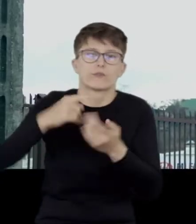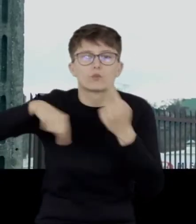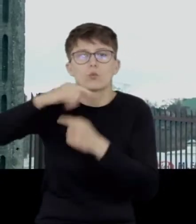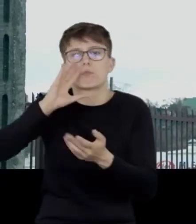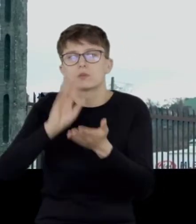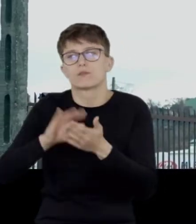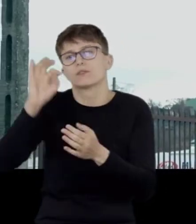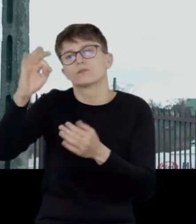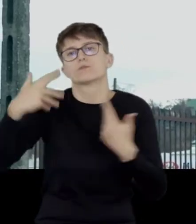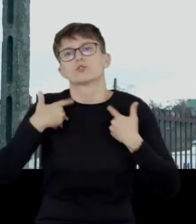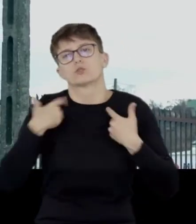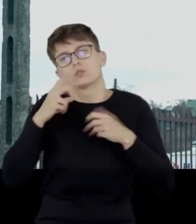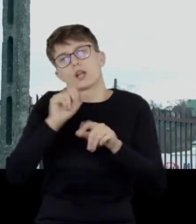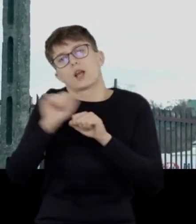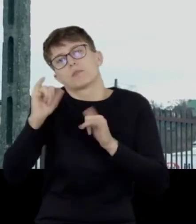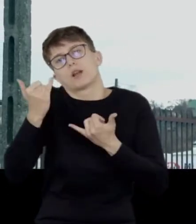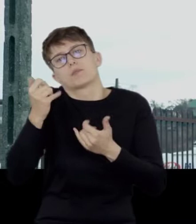powracają,